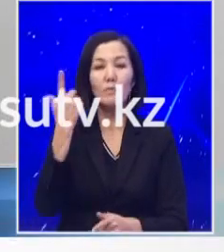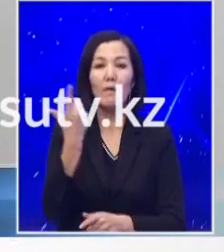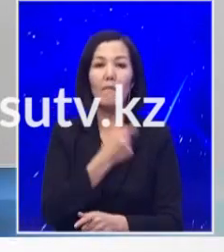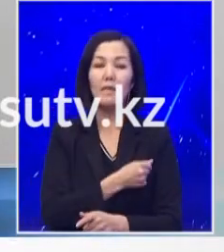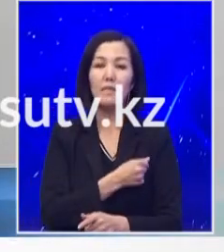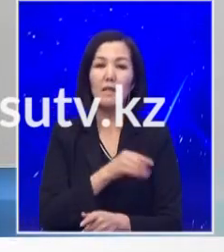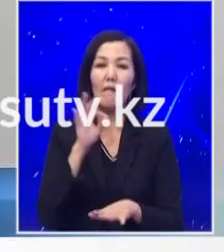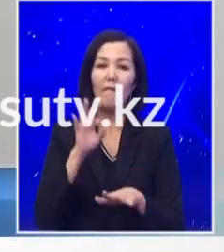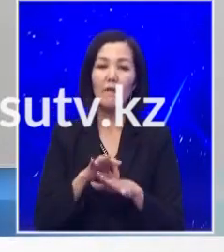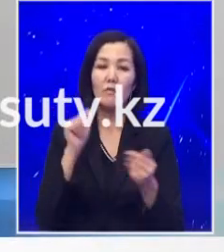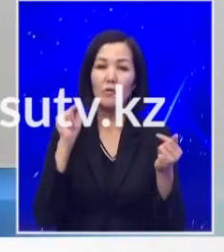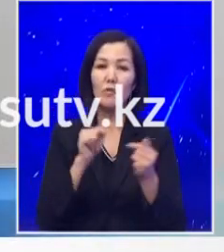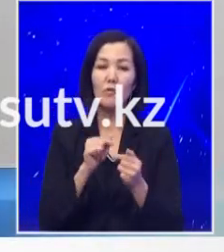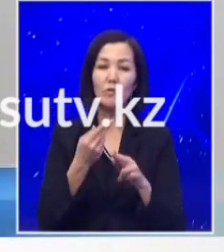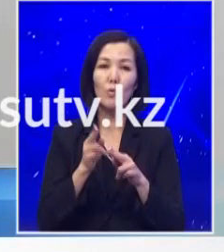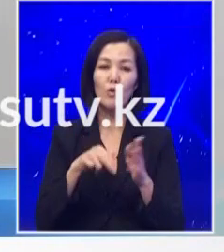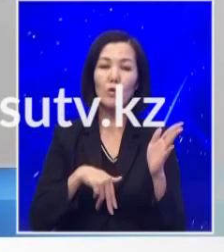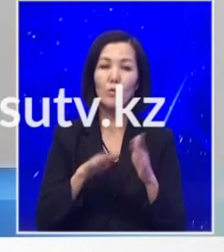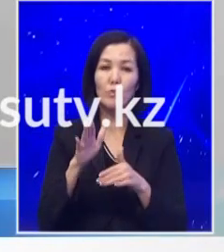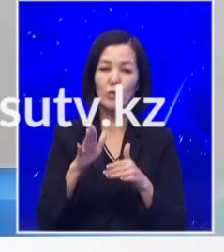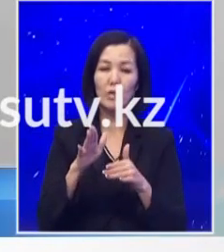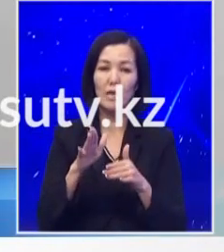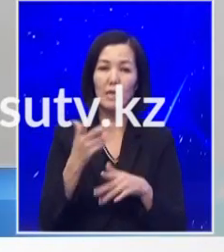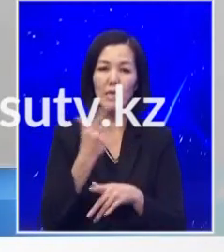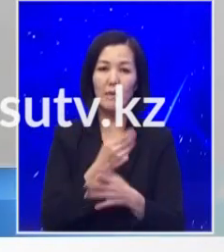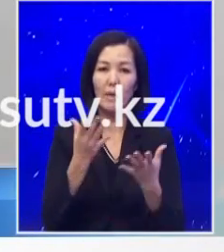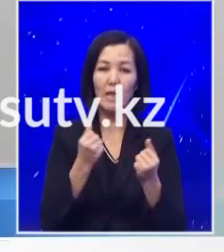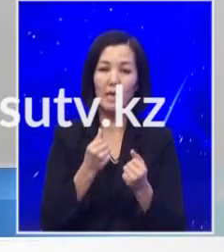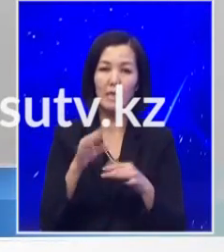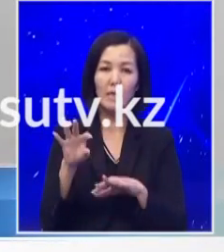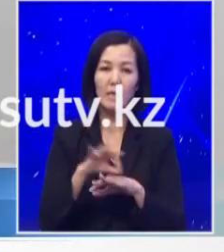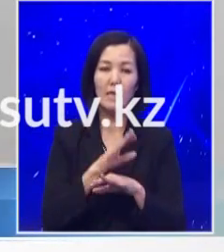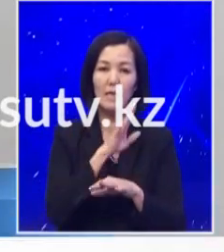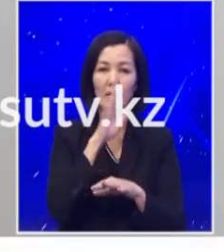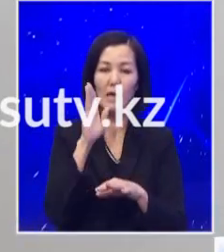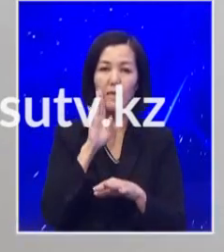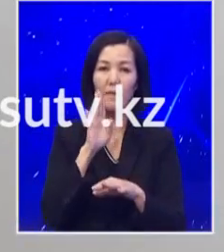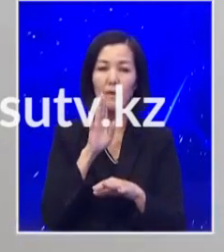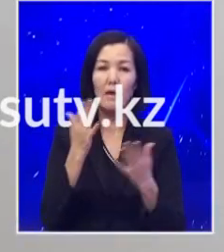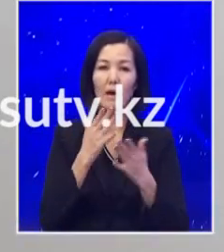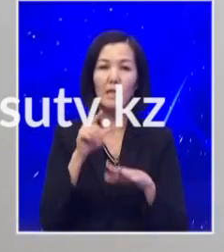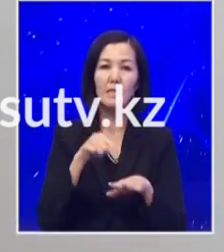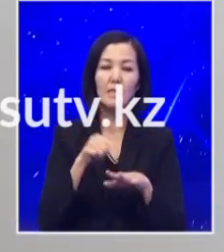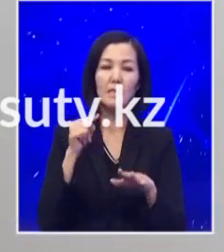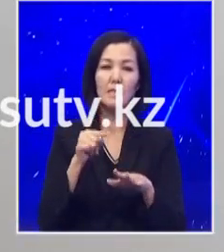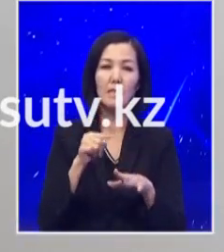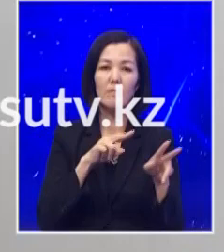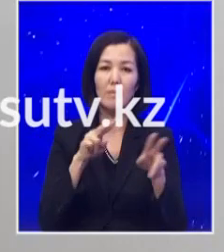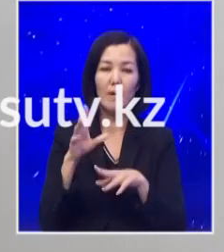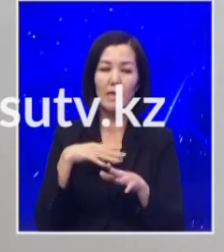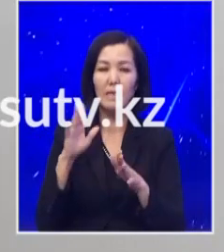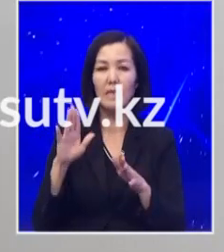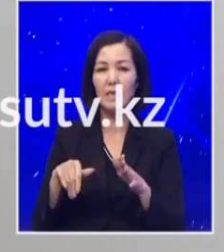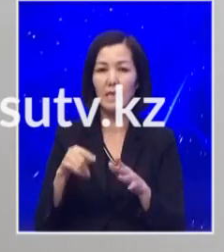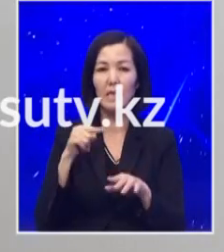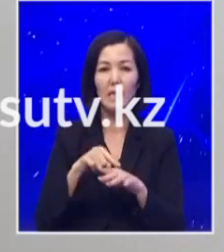вакцинация бұл вируспен күресудің өте жақсы тәсілі. Екпе алғаннан кейін жұбайым мен анам менің өзімді қалай сезінетінімді бақылады. Кейін кер